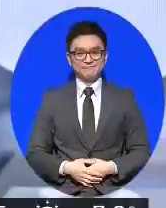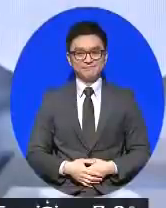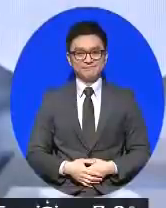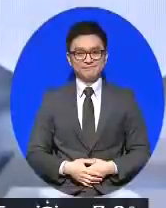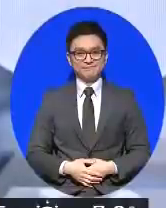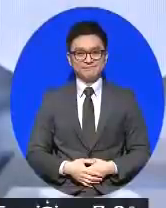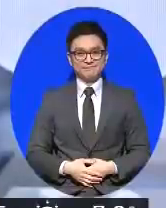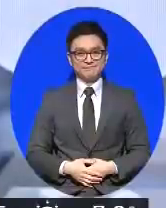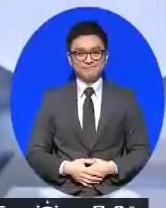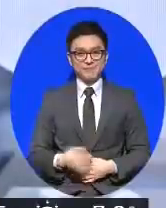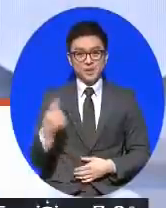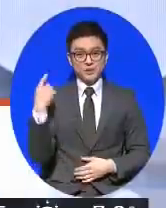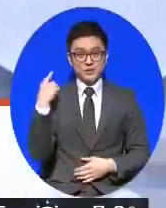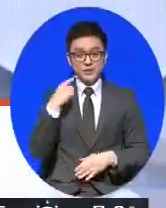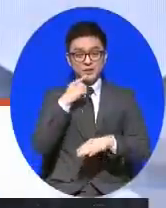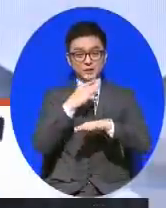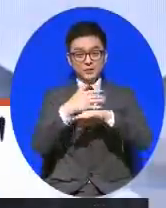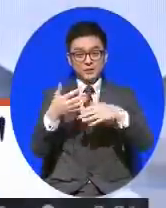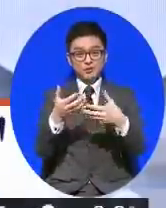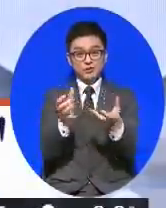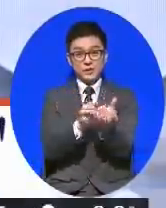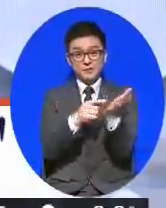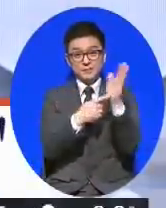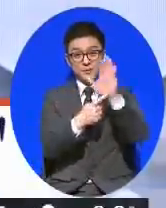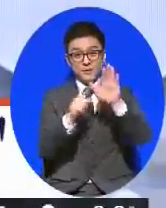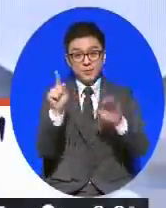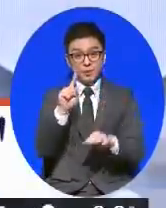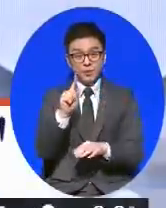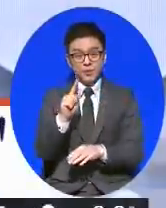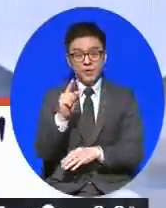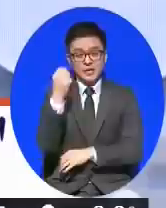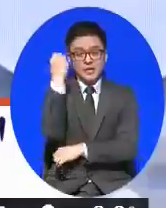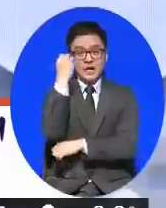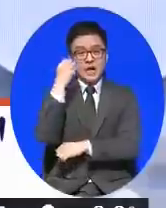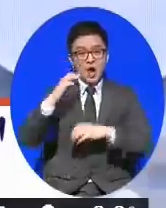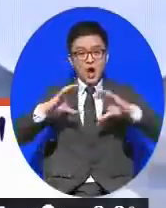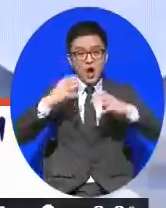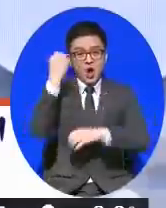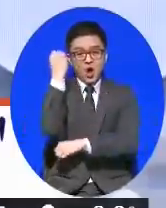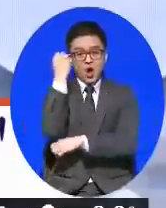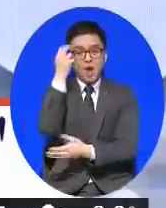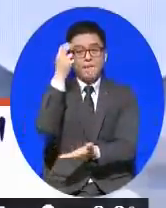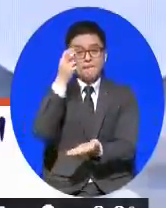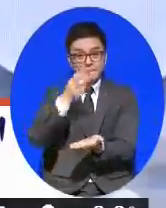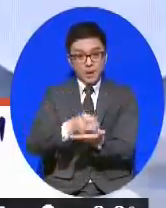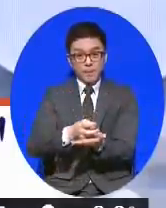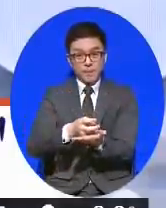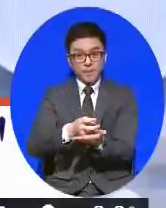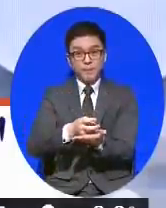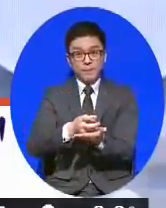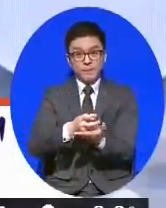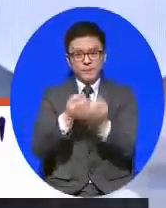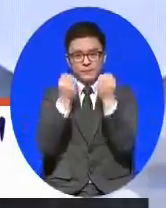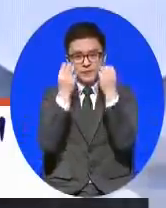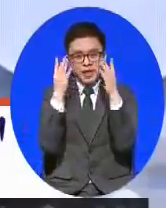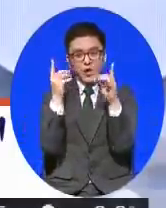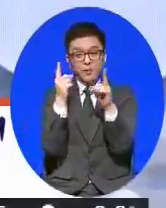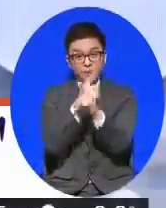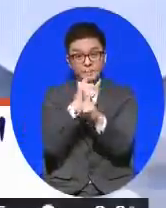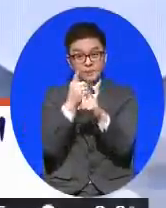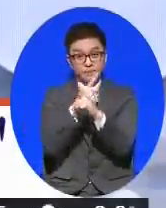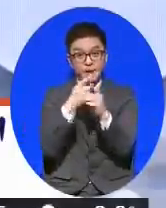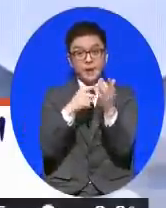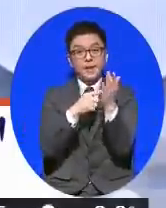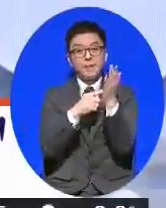다음 소식입니다. 더불어민주당이 현행 헌법에 나와 있는 자유민주적 기본 질서에서 자유